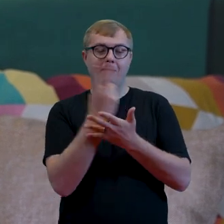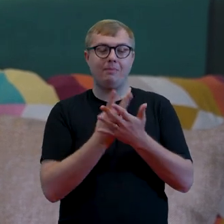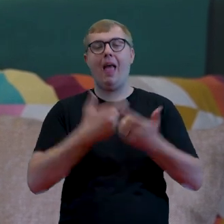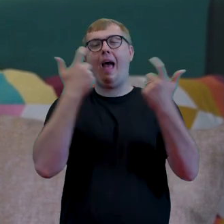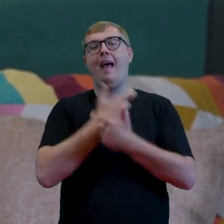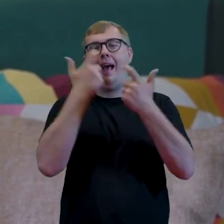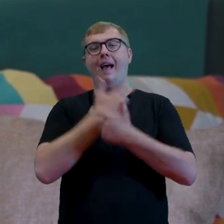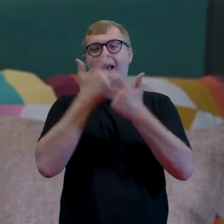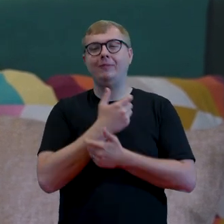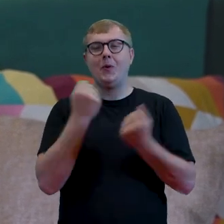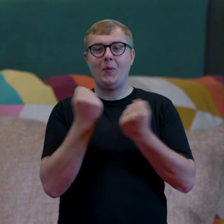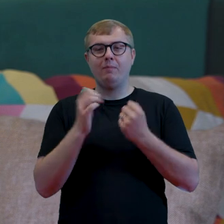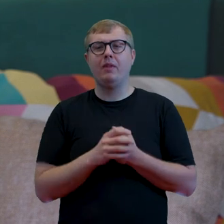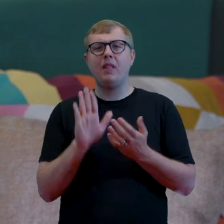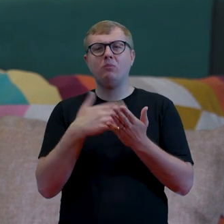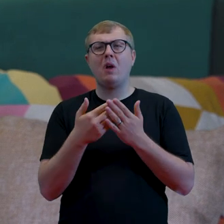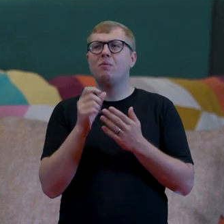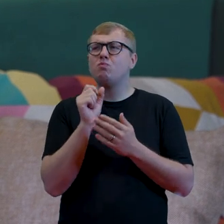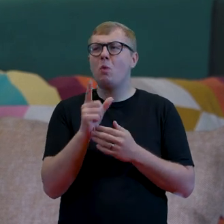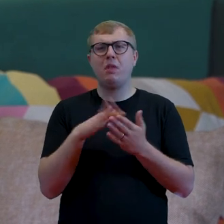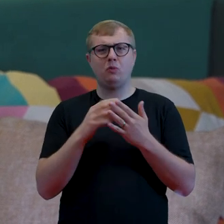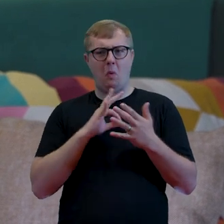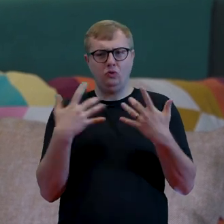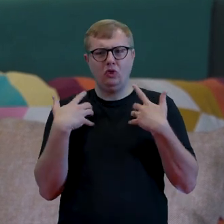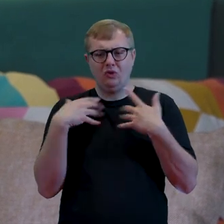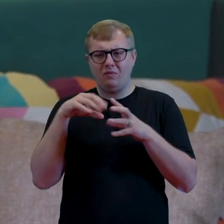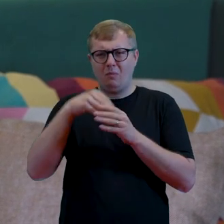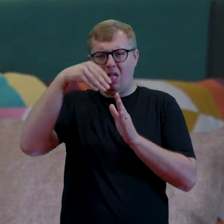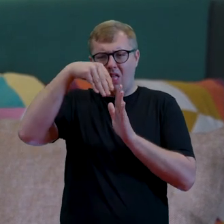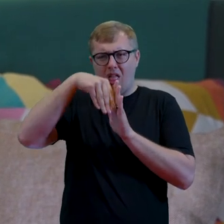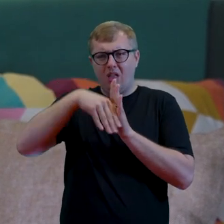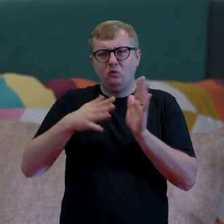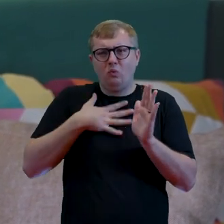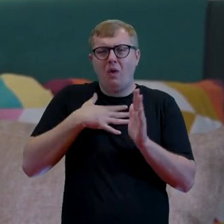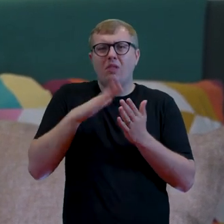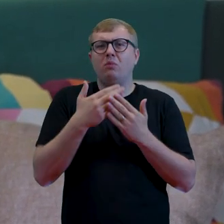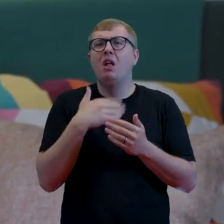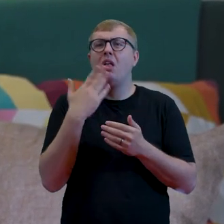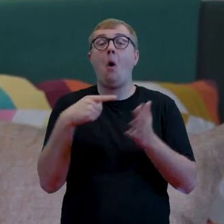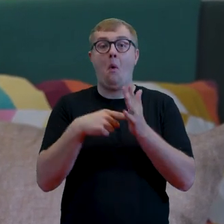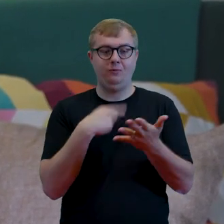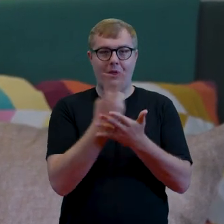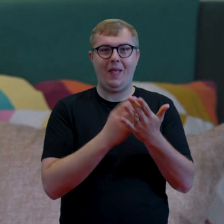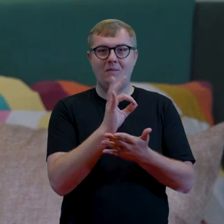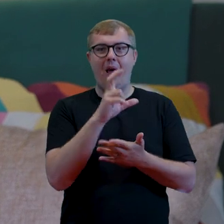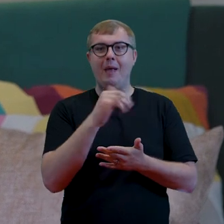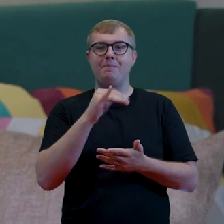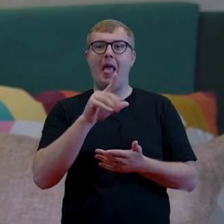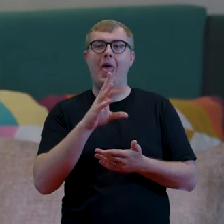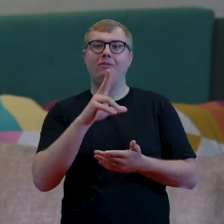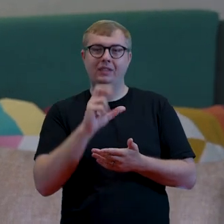śmiać do rozpuku i kiedy już naprawdę taki moment nadchodzi taki dołek życiowy że człowiekowi już nic się nie chce to ja wtedy czytam Joanna chmielewską